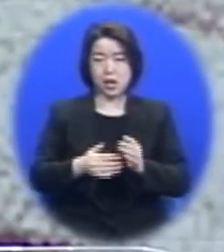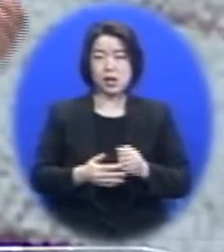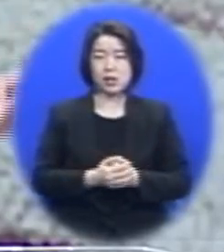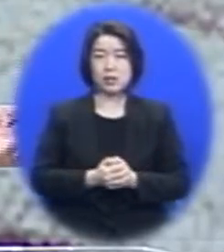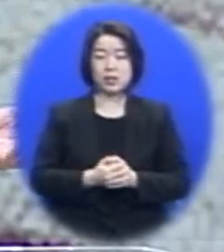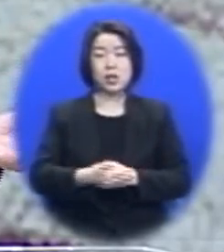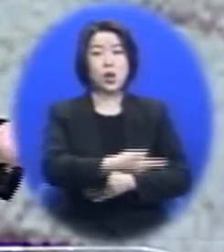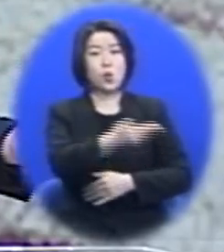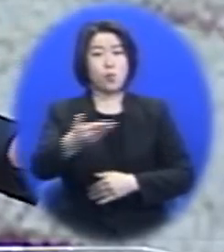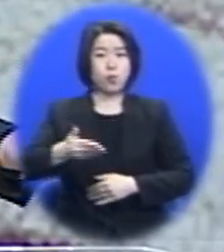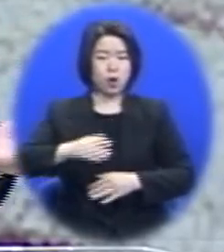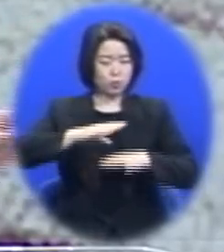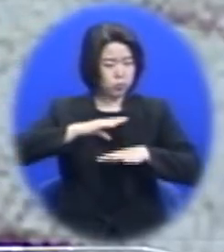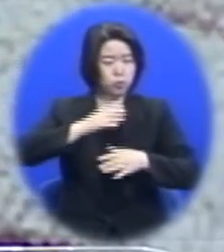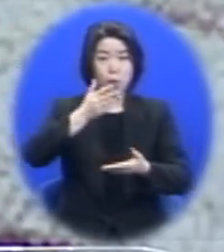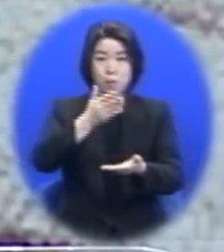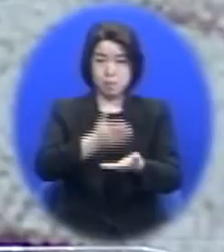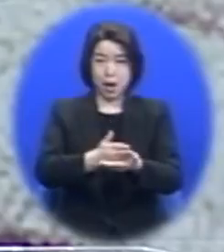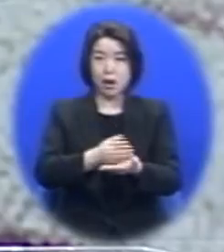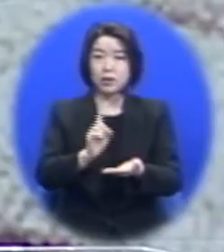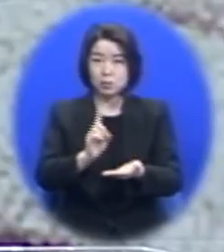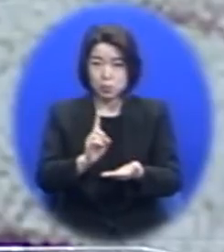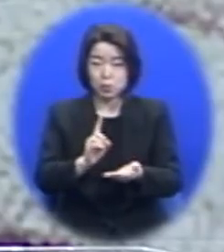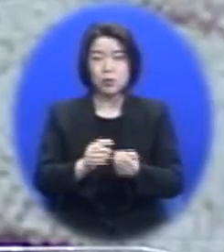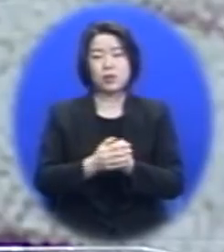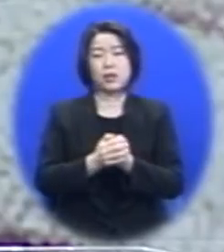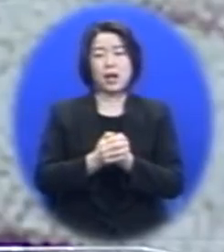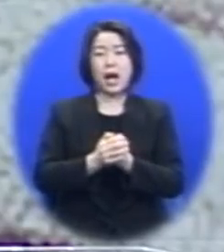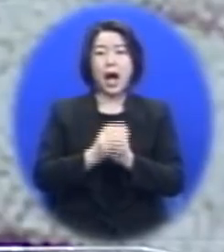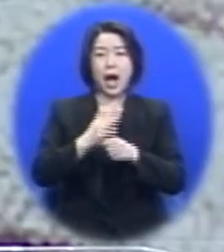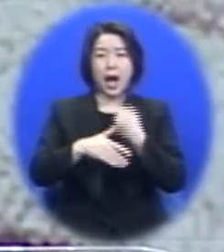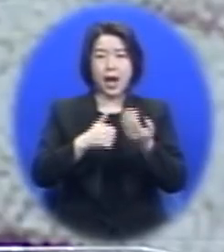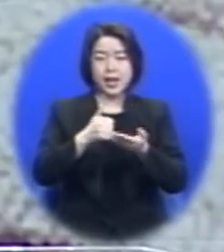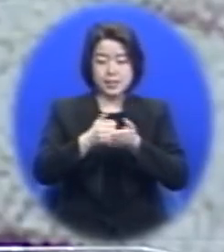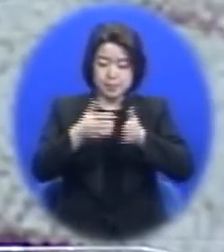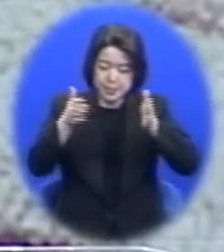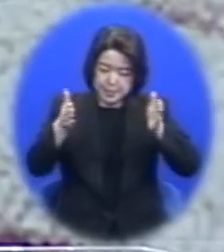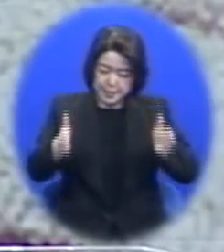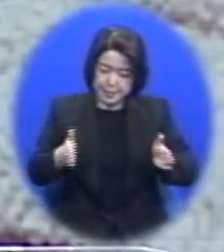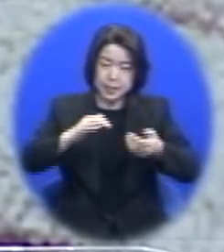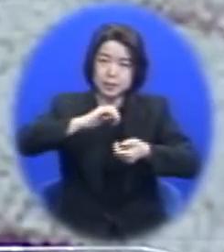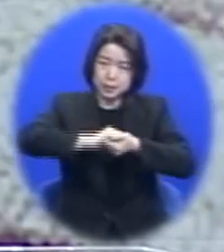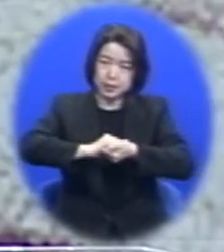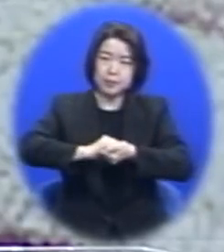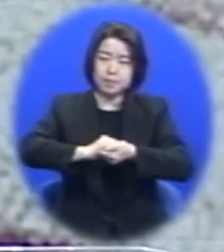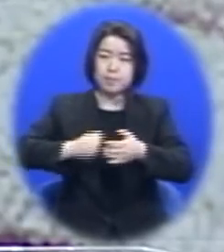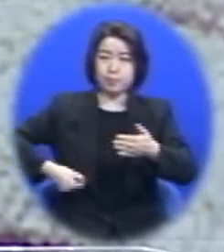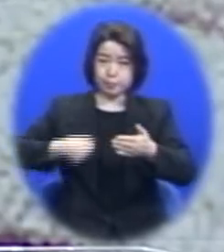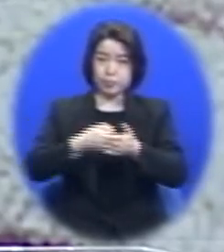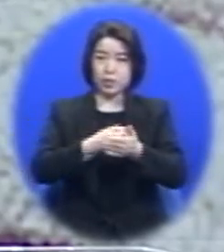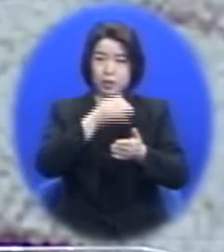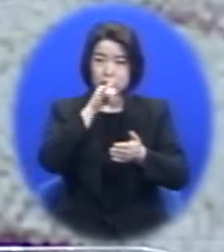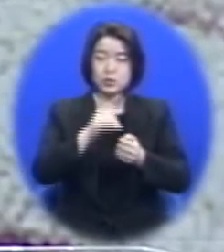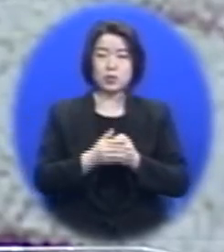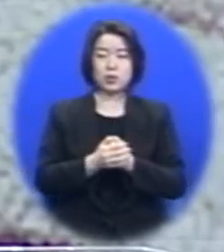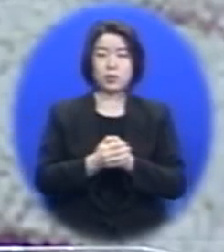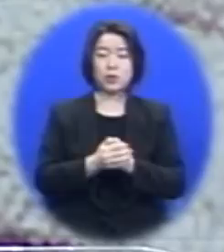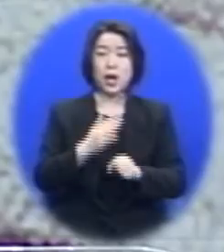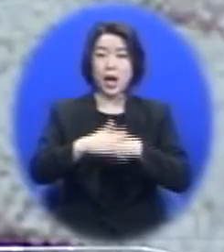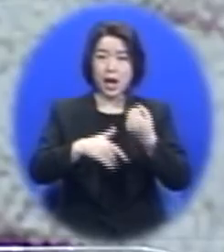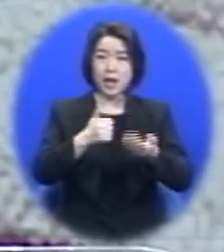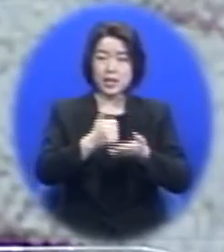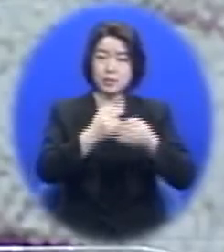여러분 두려워 하지 말 것은 하나님이 한정된 기간을 정해 두셨다 는 것과 그리고 하나님은